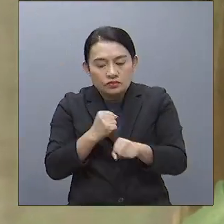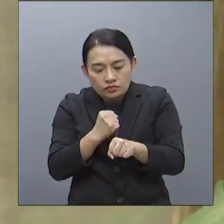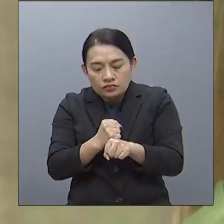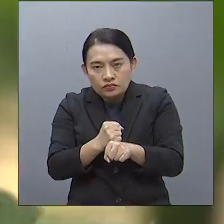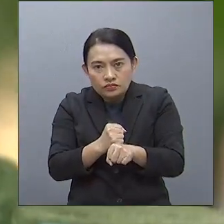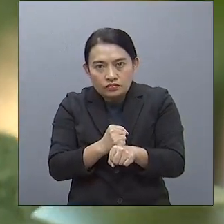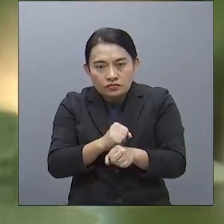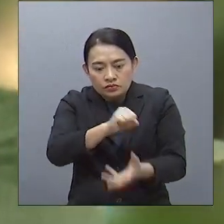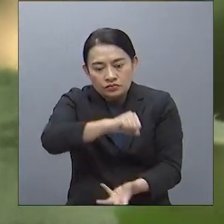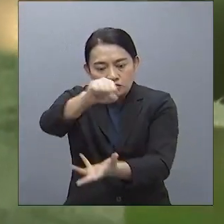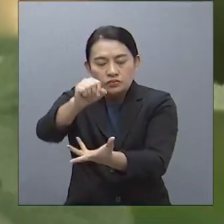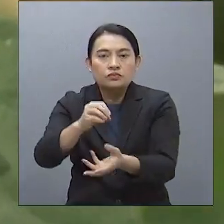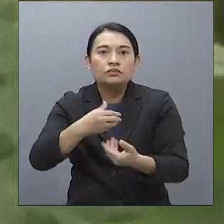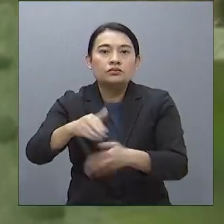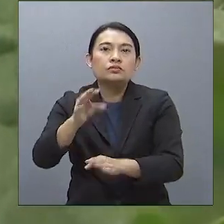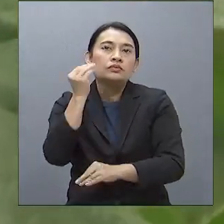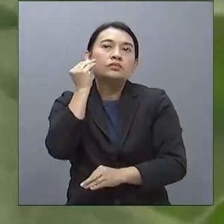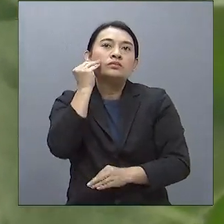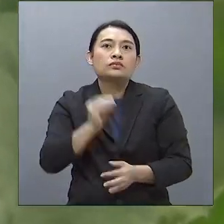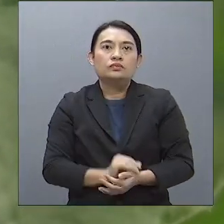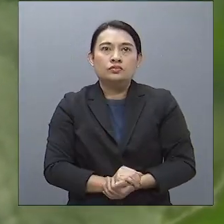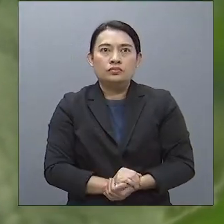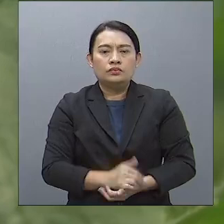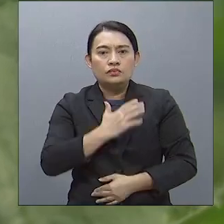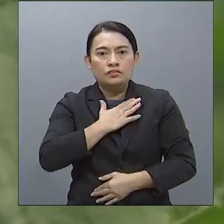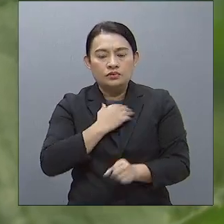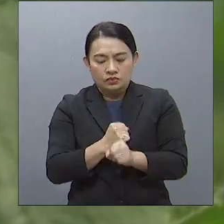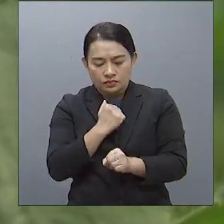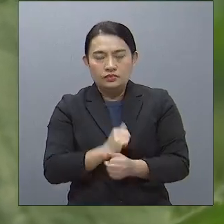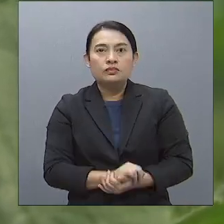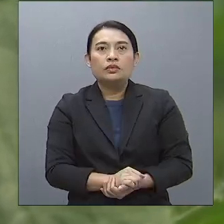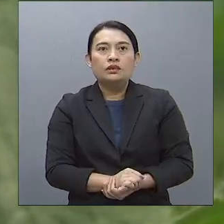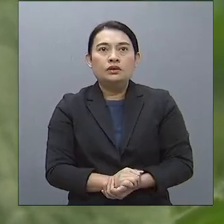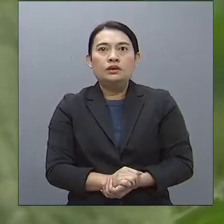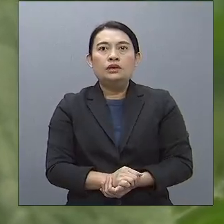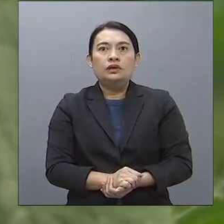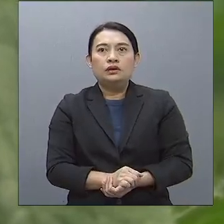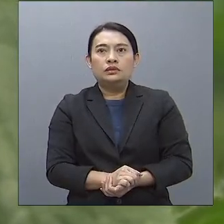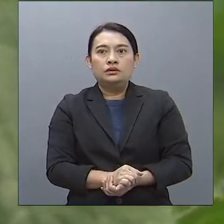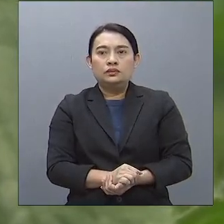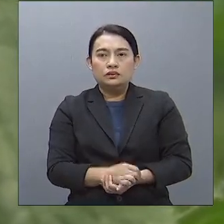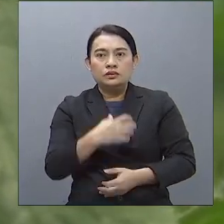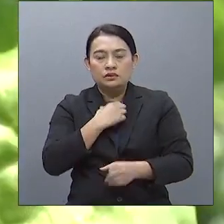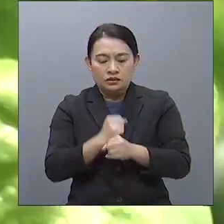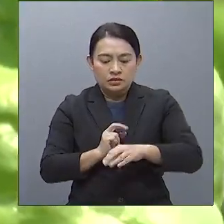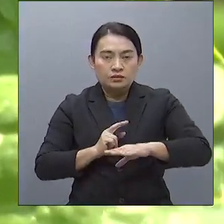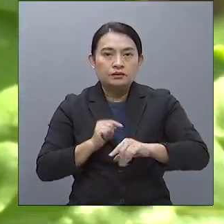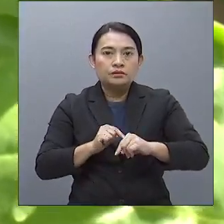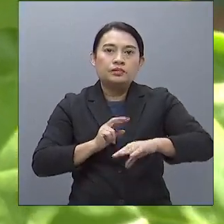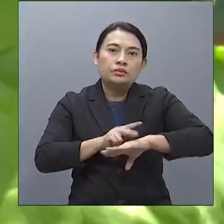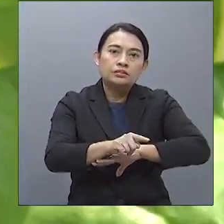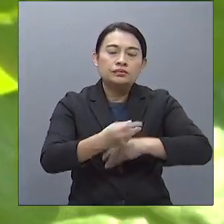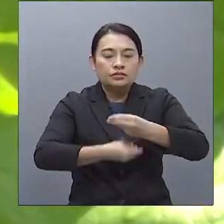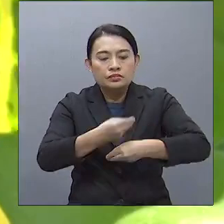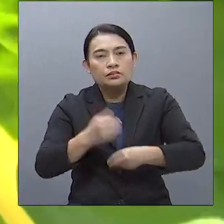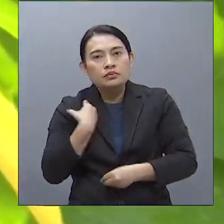ไปส่งตามบ้านอะไรเงี้ยครับเราเลยคิดว่าที่เราก็น่าจะทำได้นะเราทำแบบออนไลน์ก็คือเรามีผักอะไรก็แจ้งลูกค้